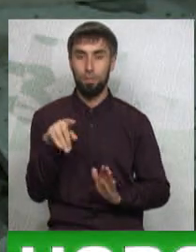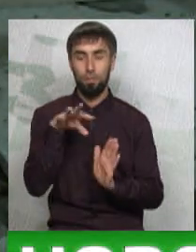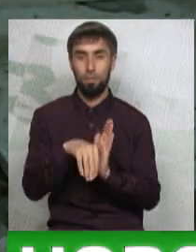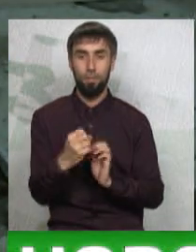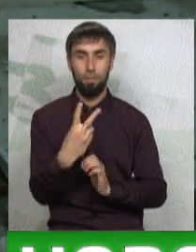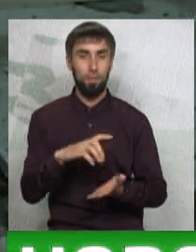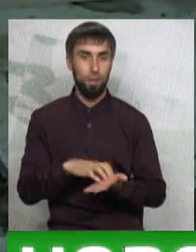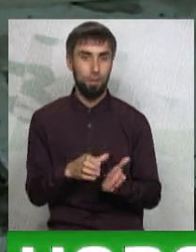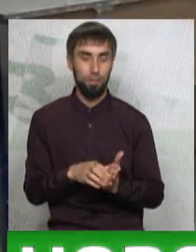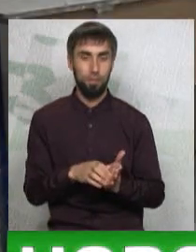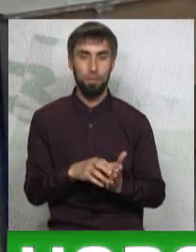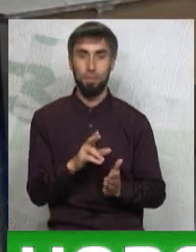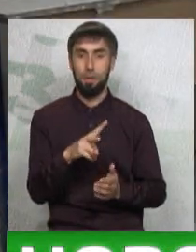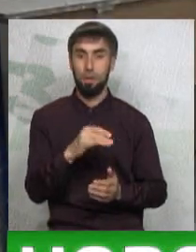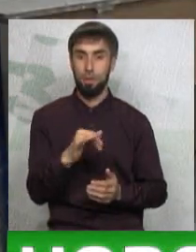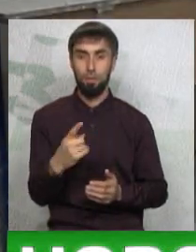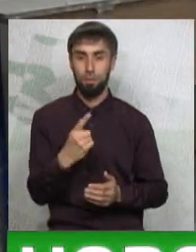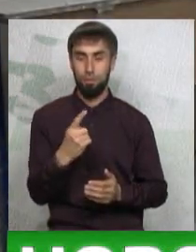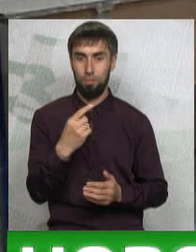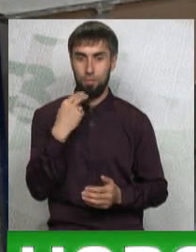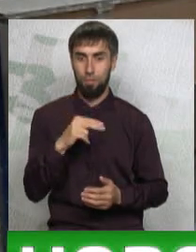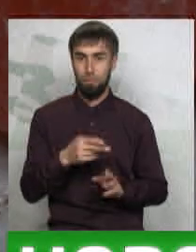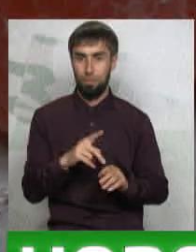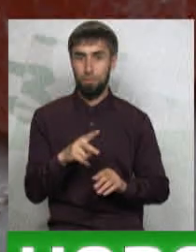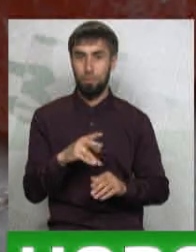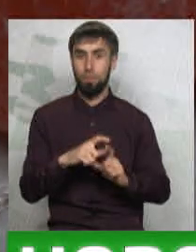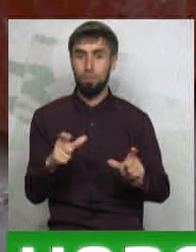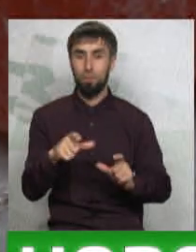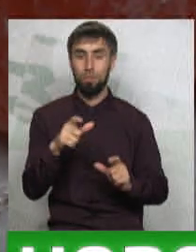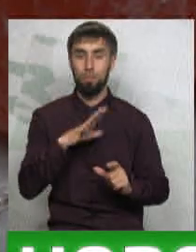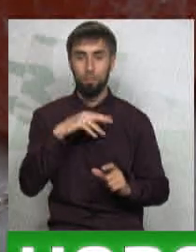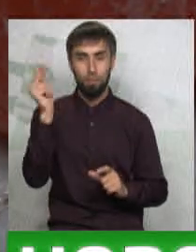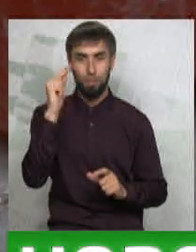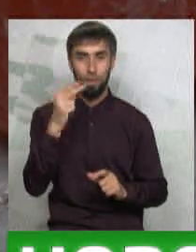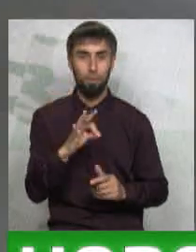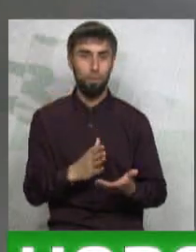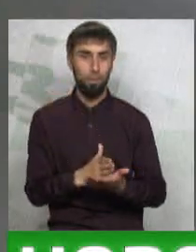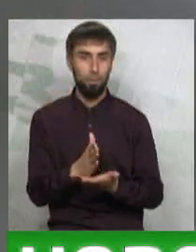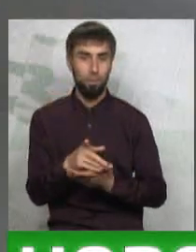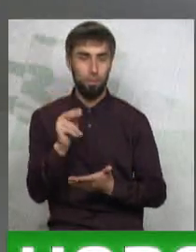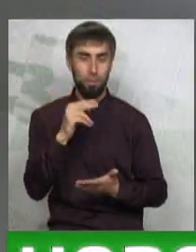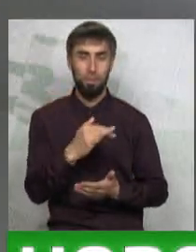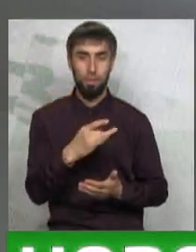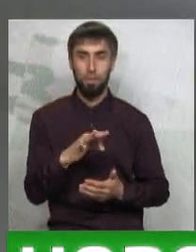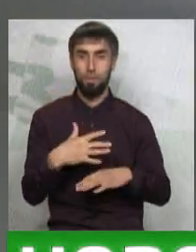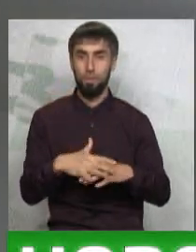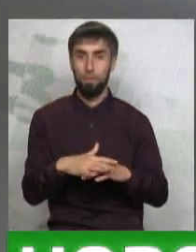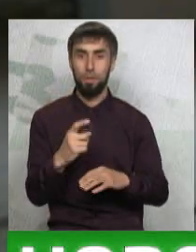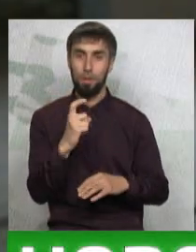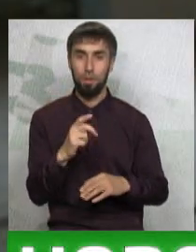12 кабинетов. Кстати, лицей – первая элитная школа, где начали практиковать систему обучения по направлениям –